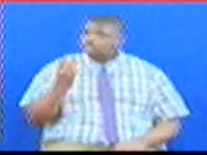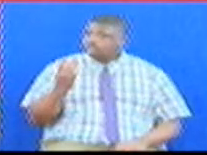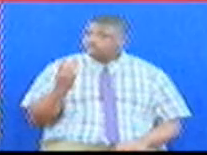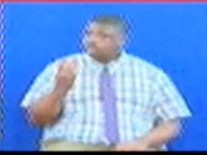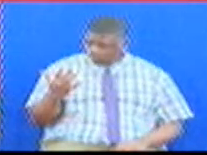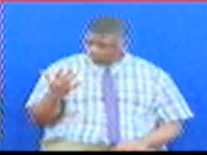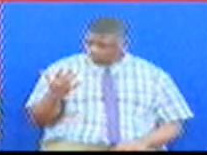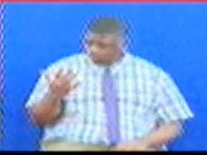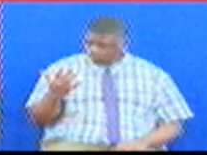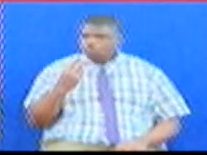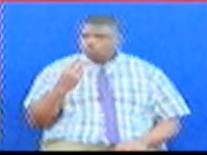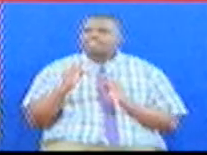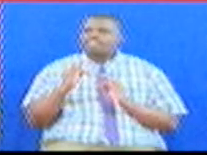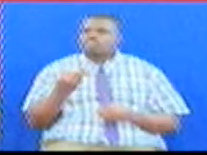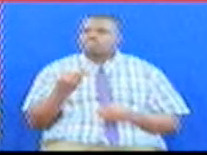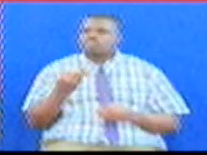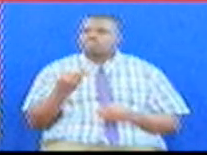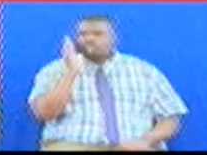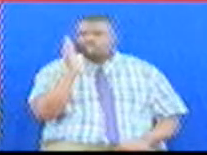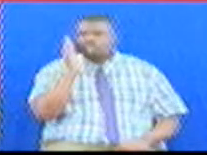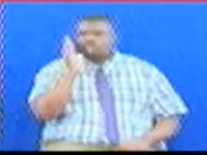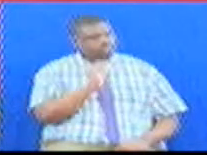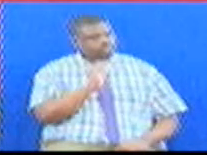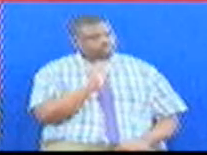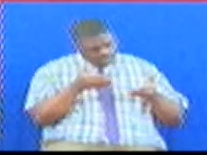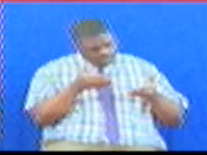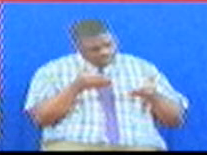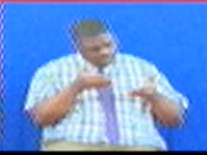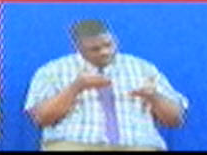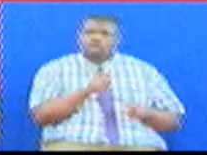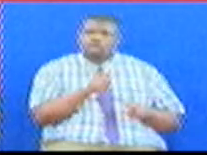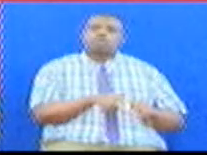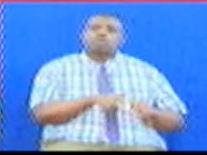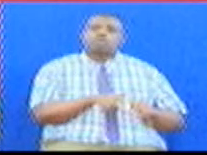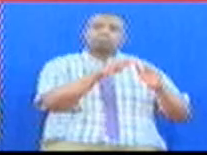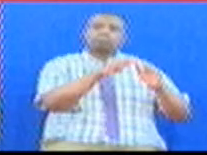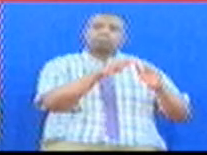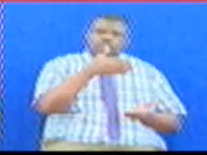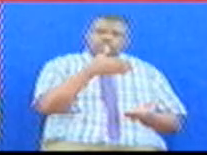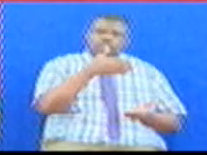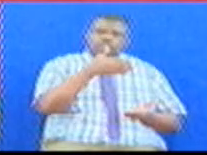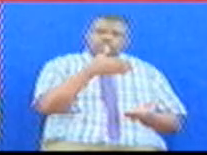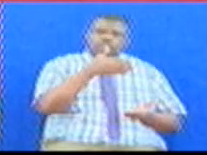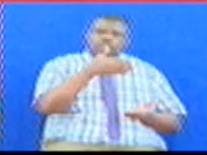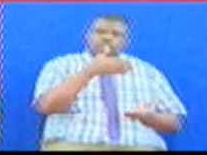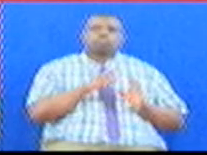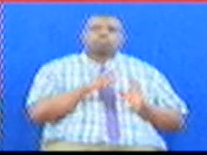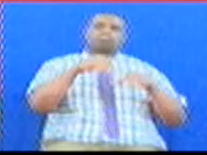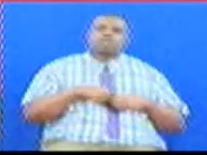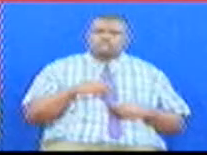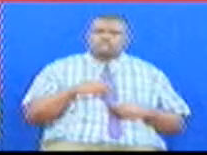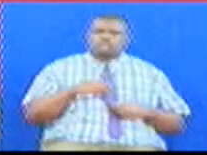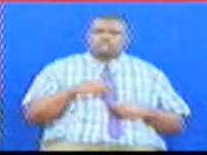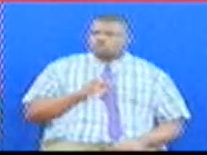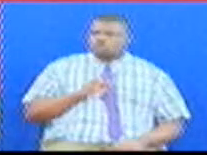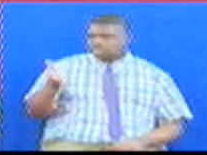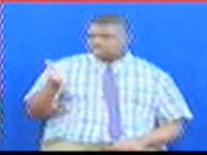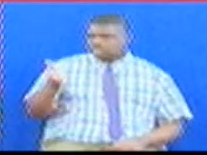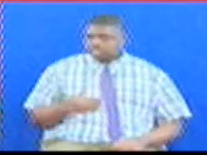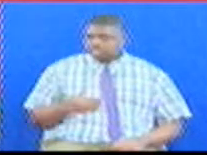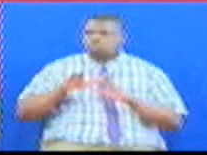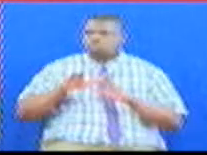gani ukaielekeza serikali hata hapa na wabunge hawa na uhakika watakubaliana na hoja hii,